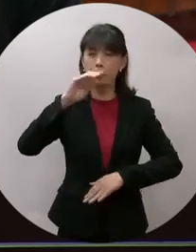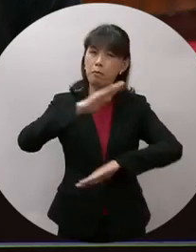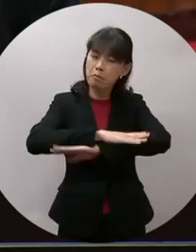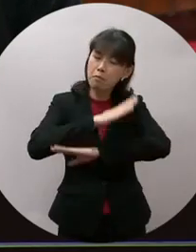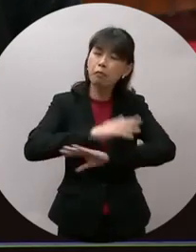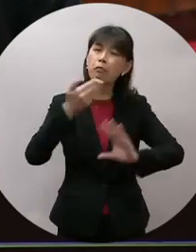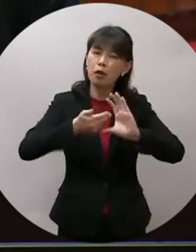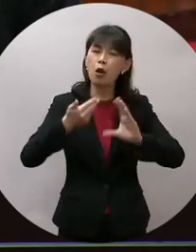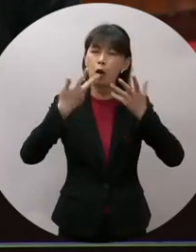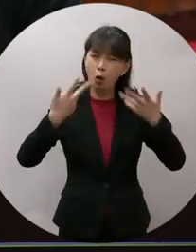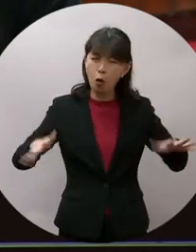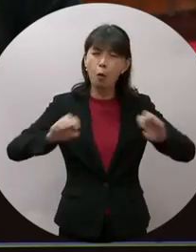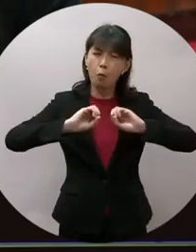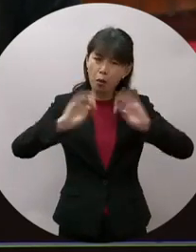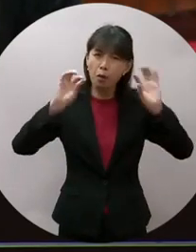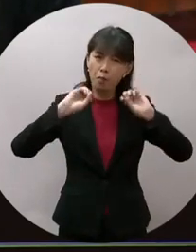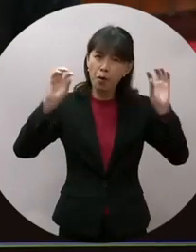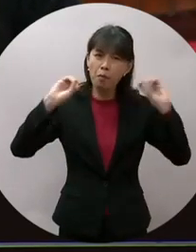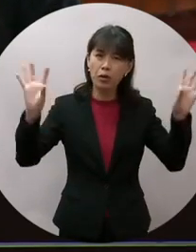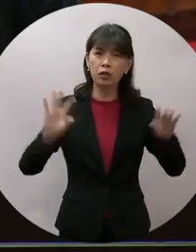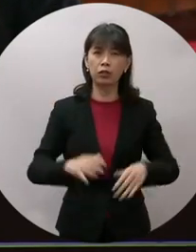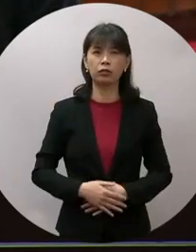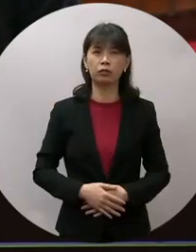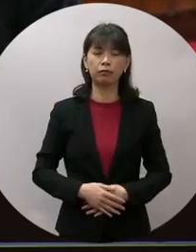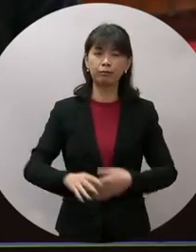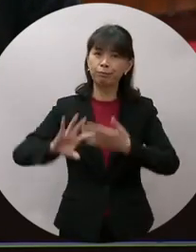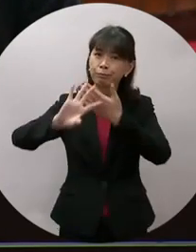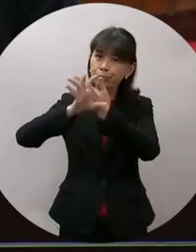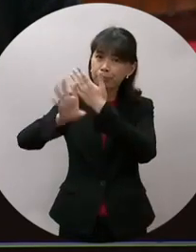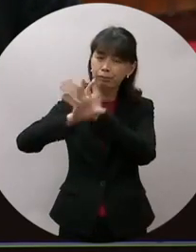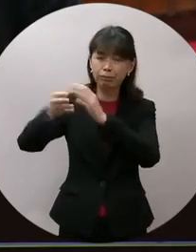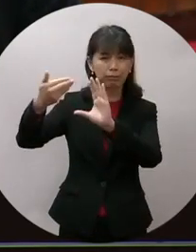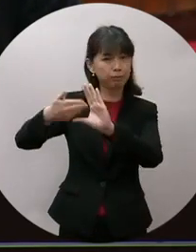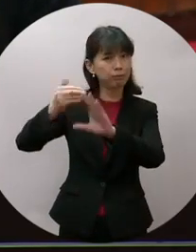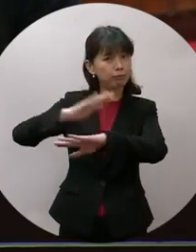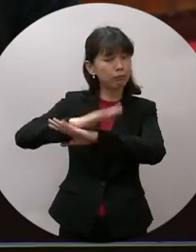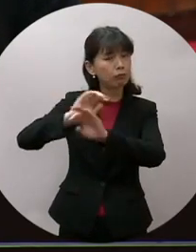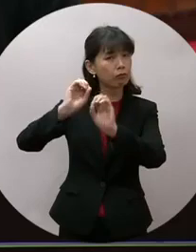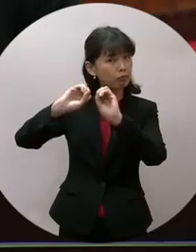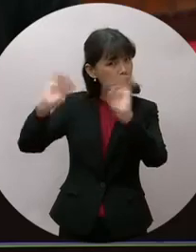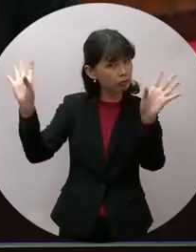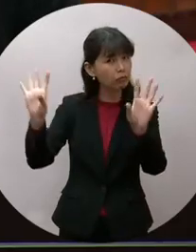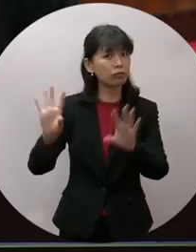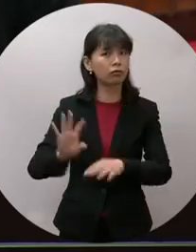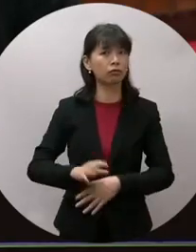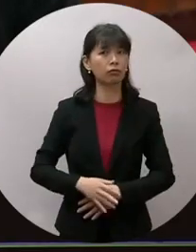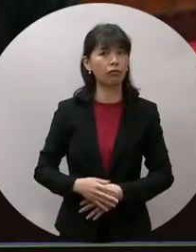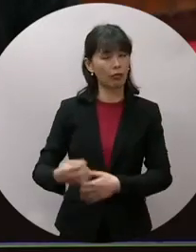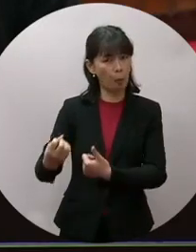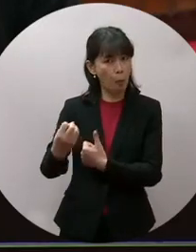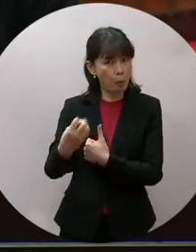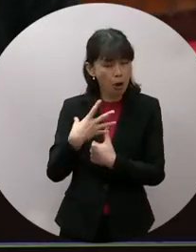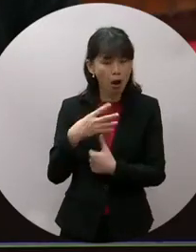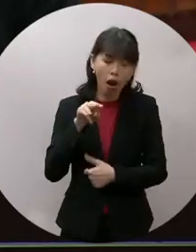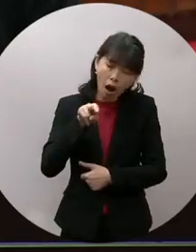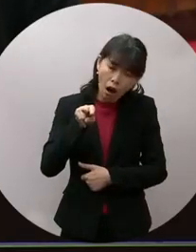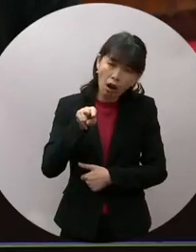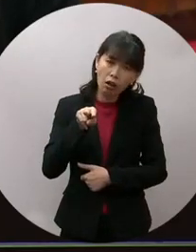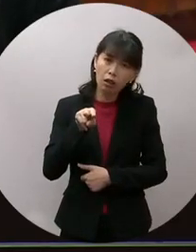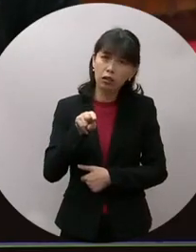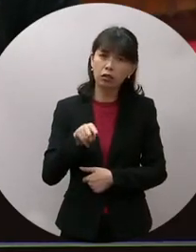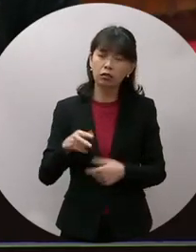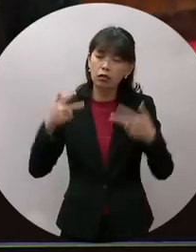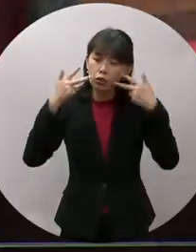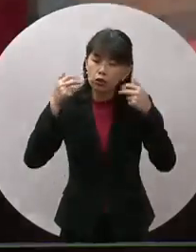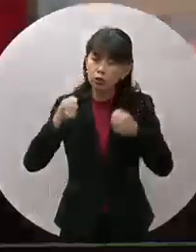这样的资讯揭露，因为我们看到很多的外媒，明明我们都看到很多的外媒告诉我们说，像少